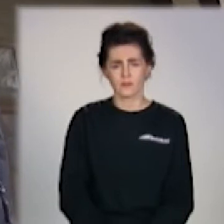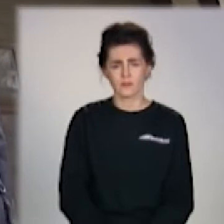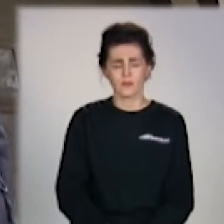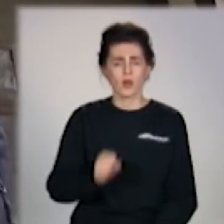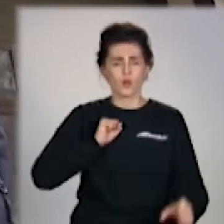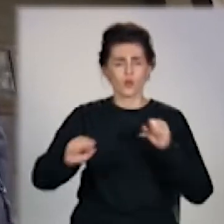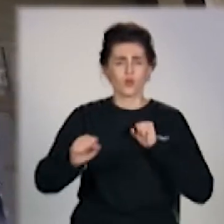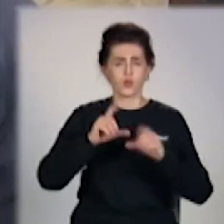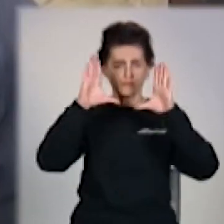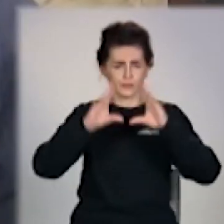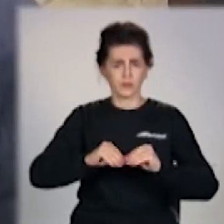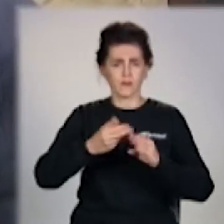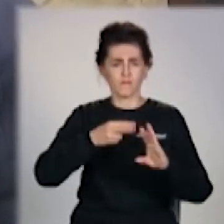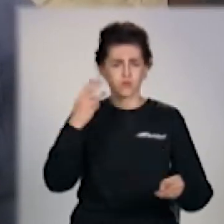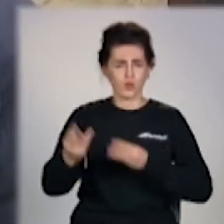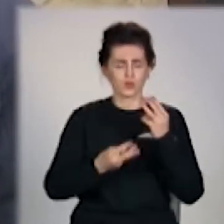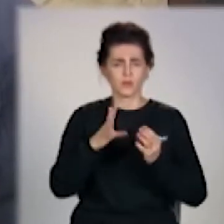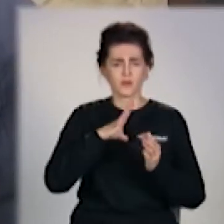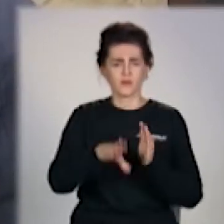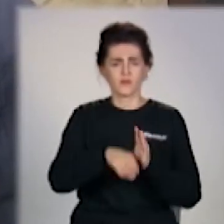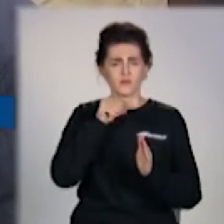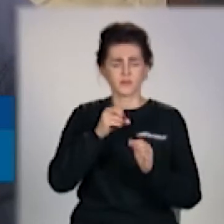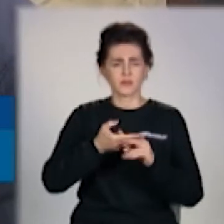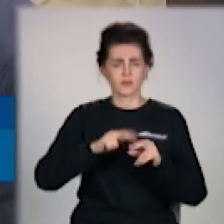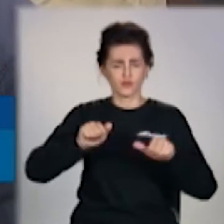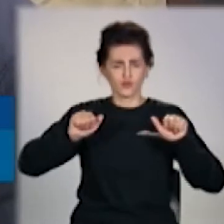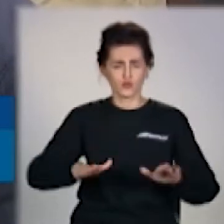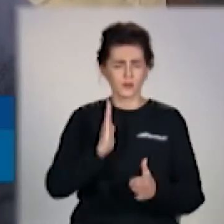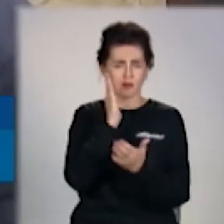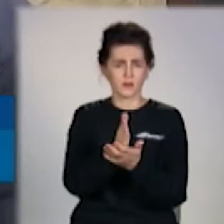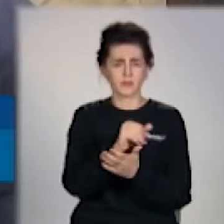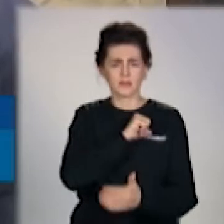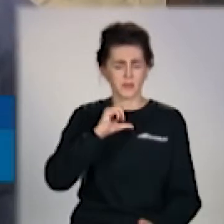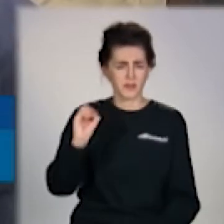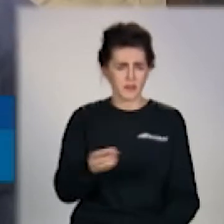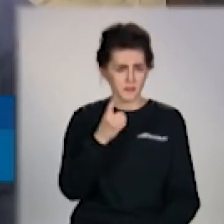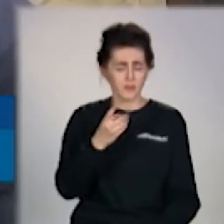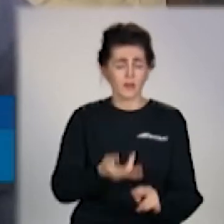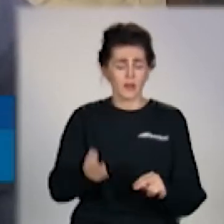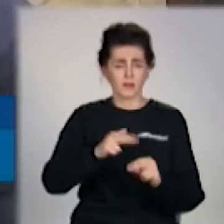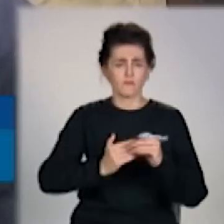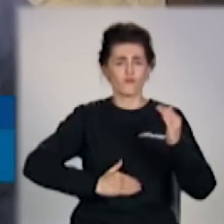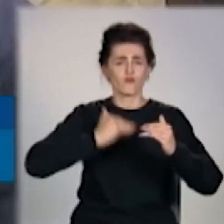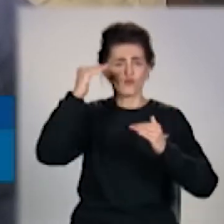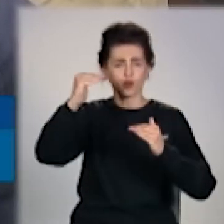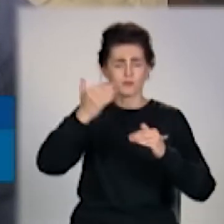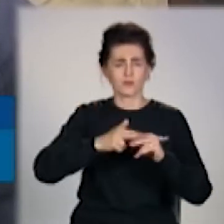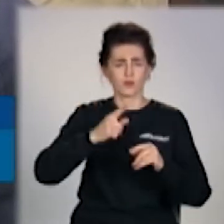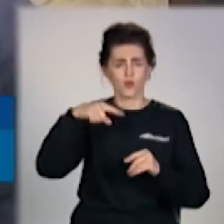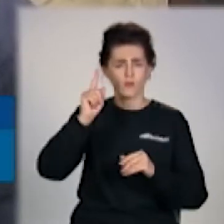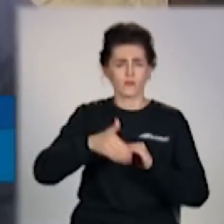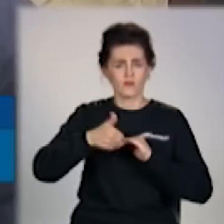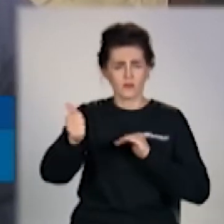Керівником гасіння пожежі було вибрано вирішальний напрямок, єдиновірний, підвищено номер виклику